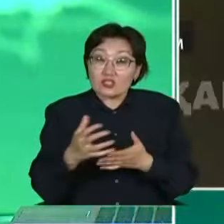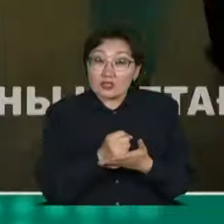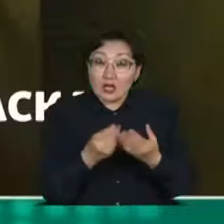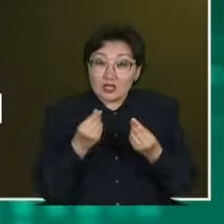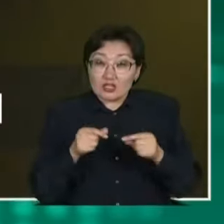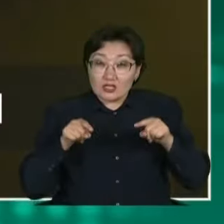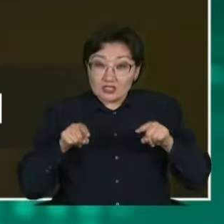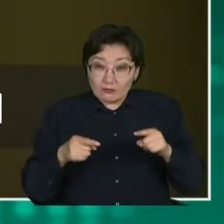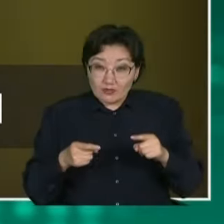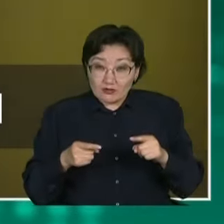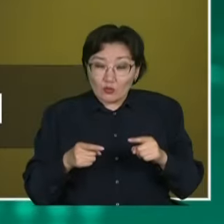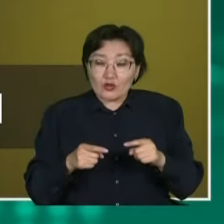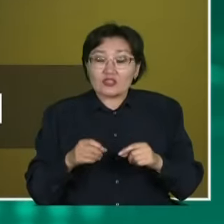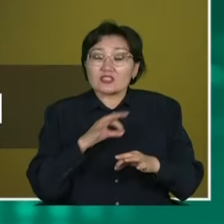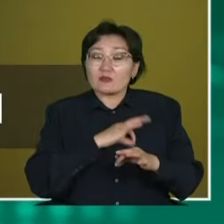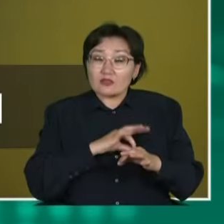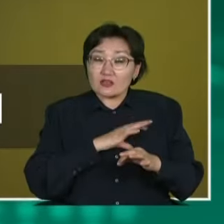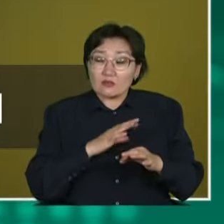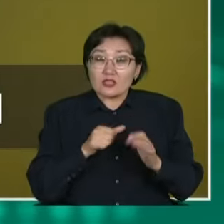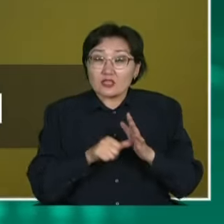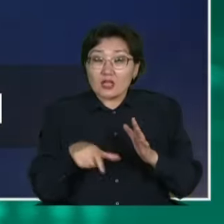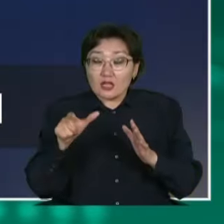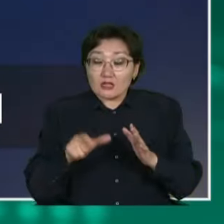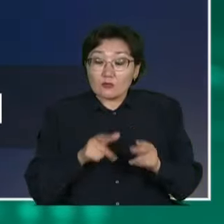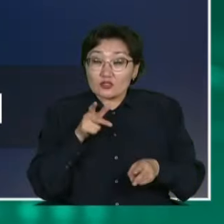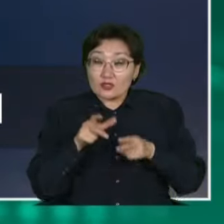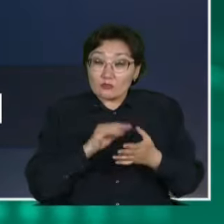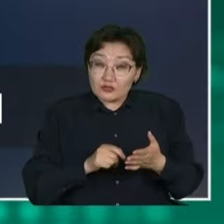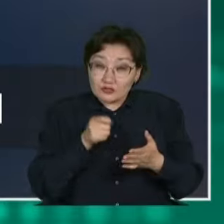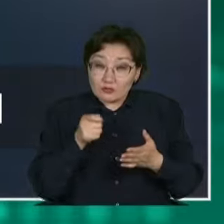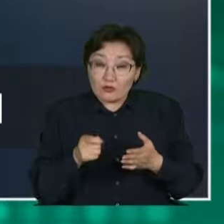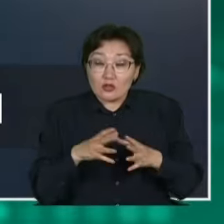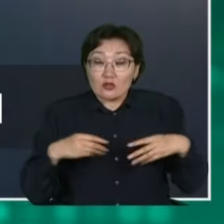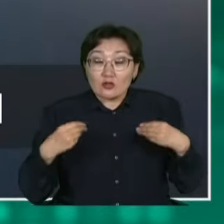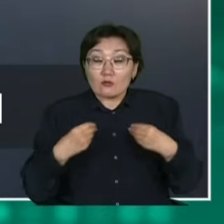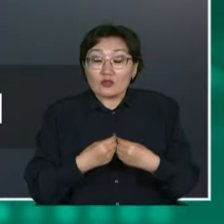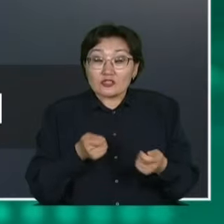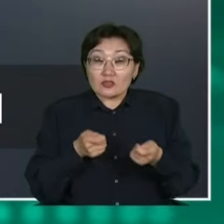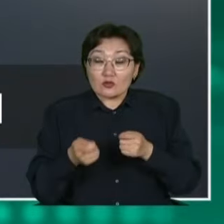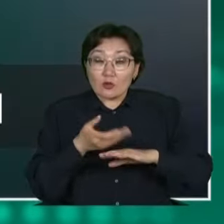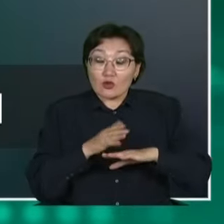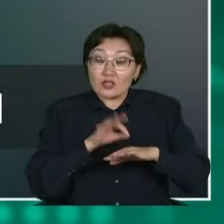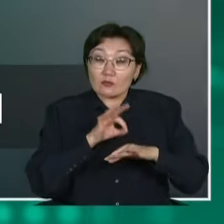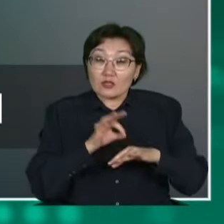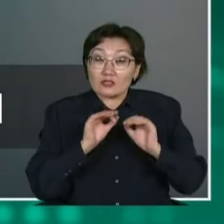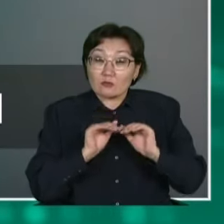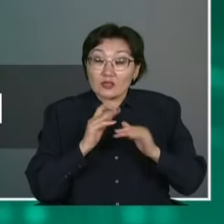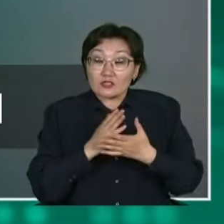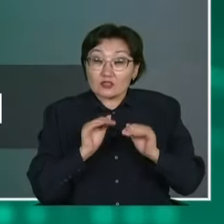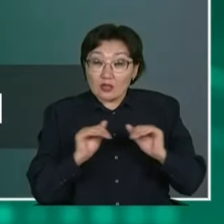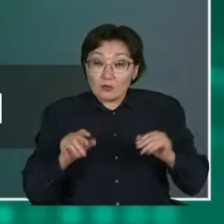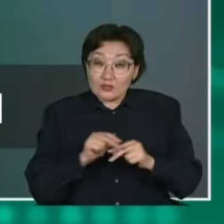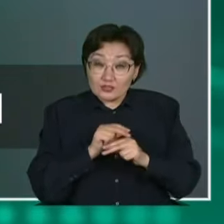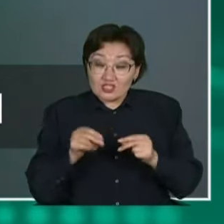деп күдіктелінген. Әзірге оның үстінен 6 адам арызданған. Айтуларынша, қор құрылтайшысы ауыр дертке шалдыққан балалардың